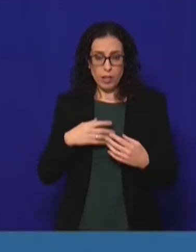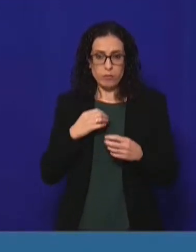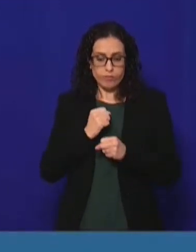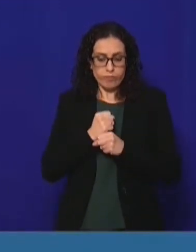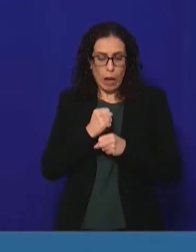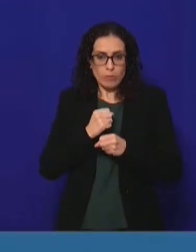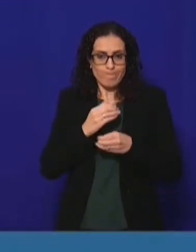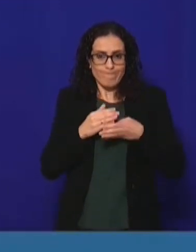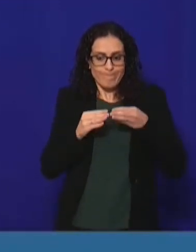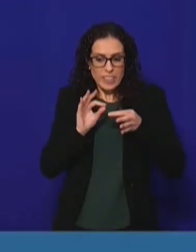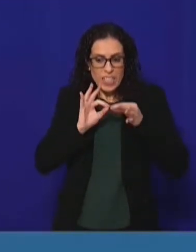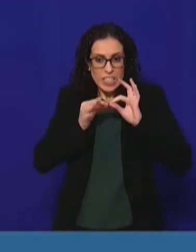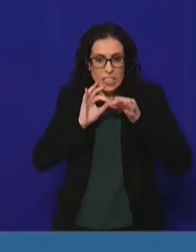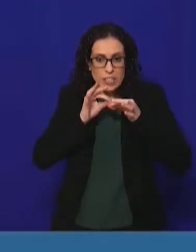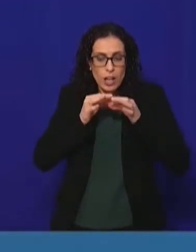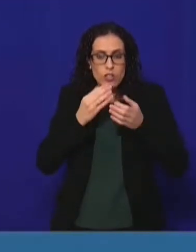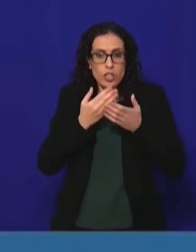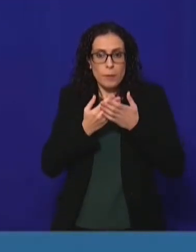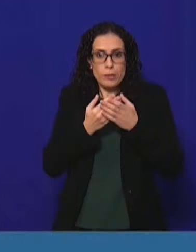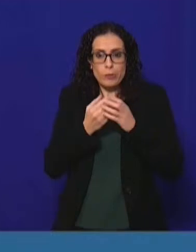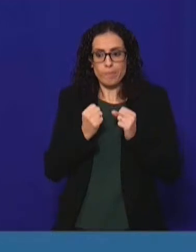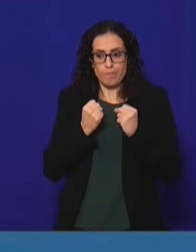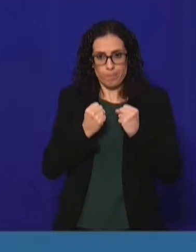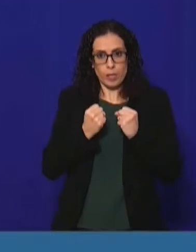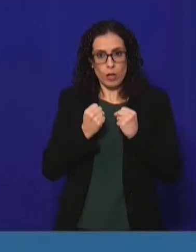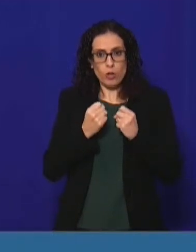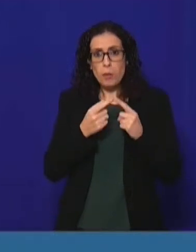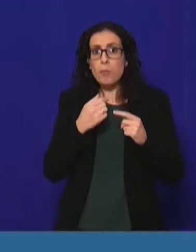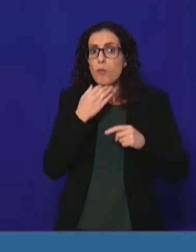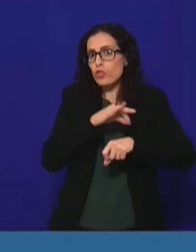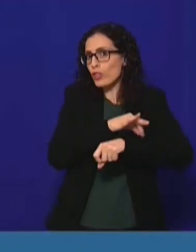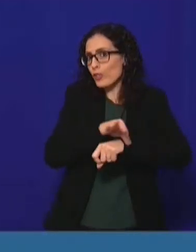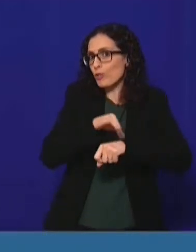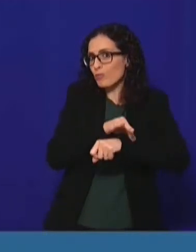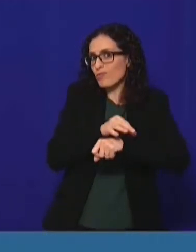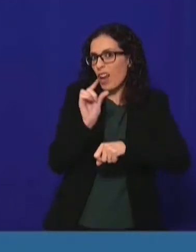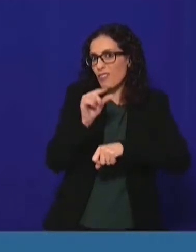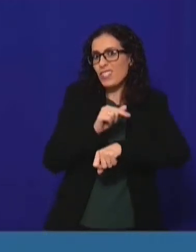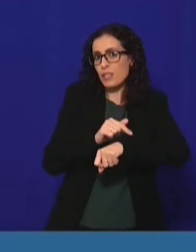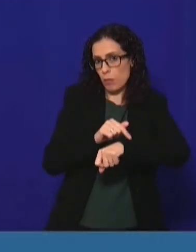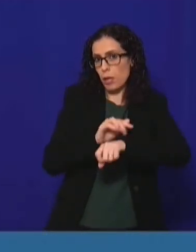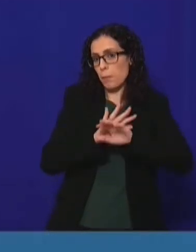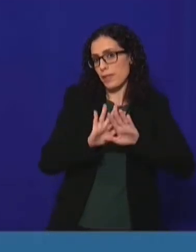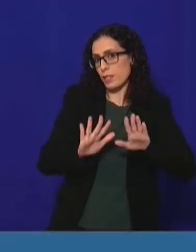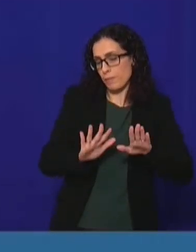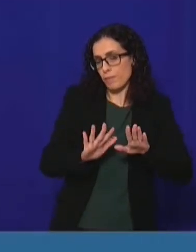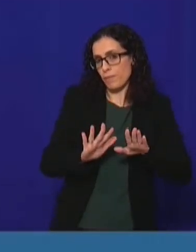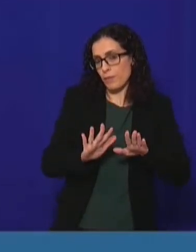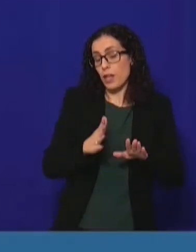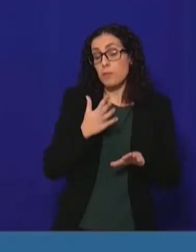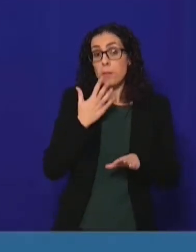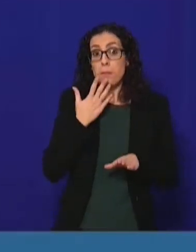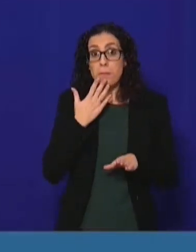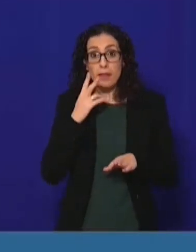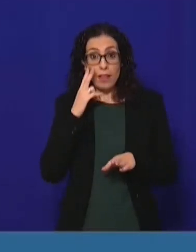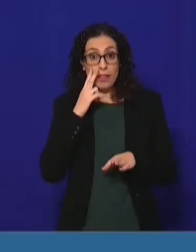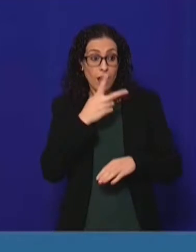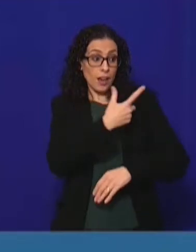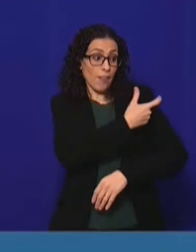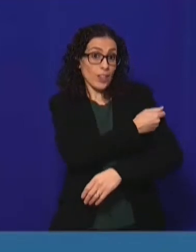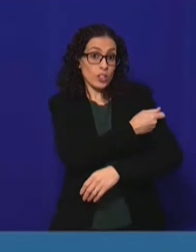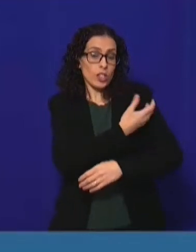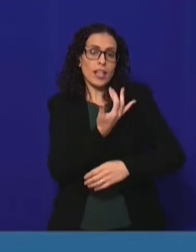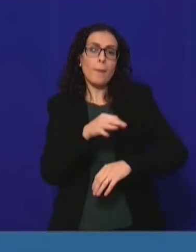mhijiex daqshekk qawwija li l-persuna ħajservih tul ta' żmien. Meta tħares imma lejn l-immunità li tik il-vaccine